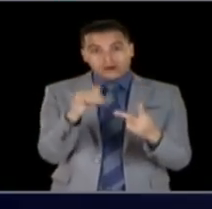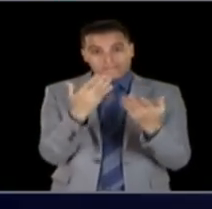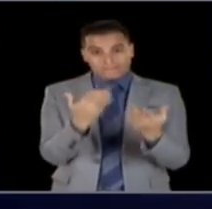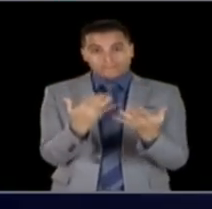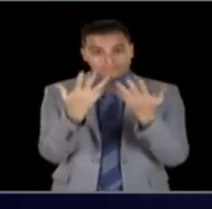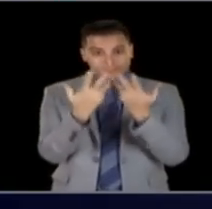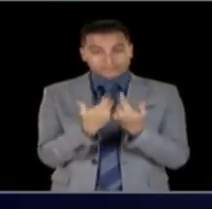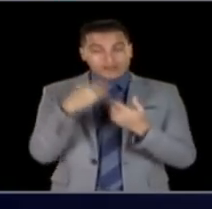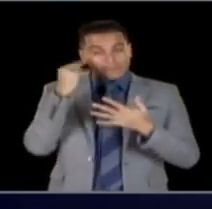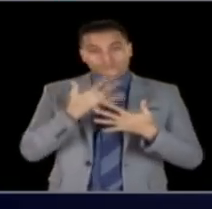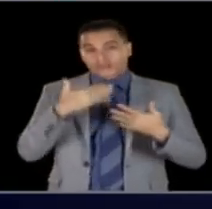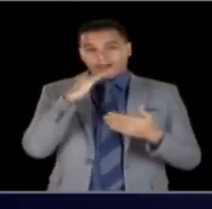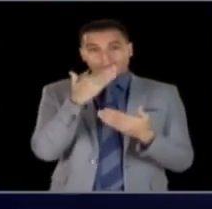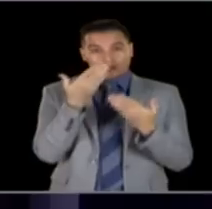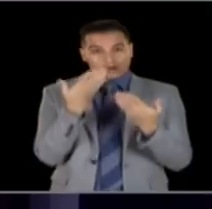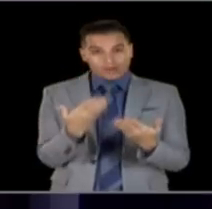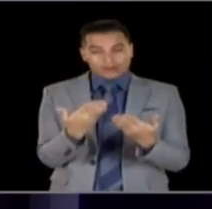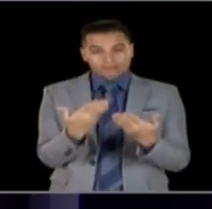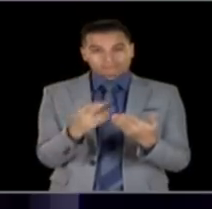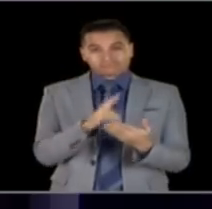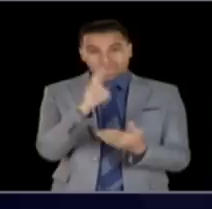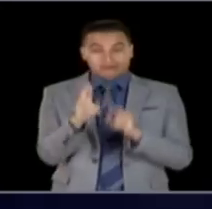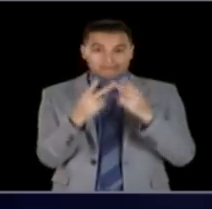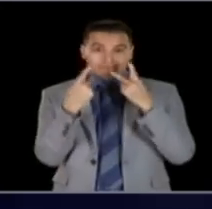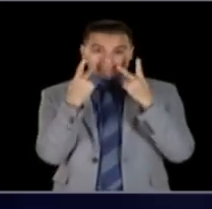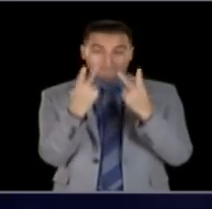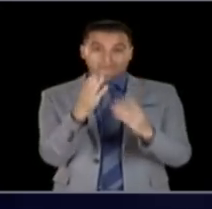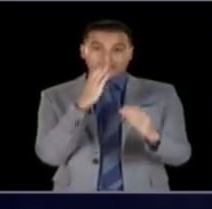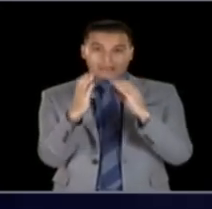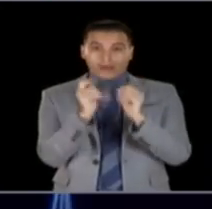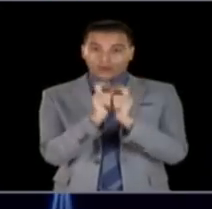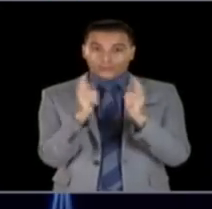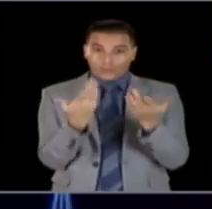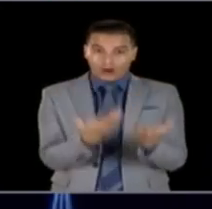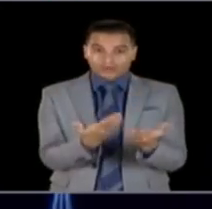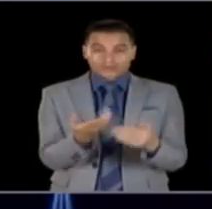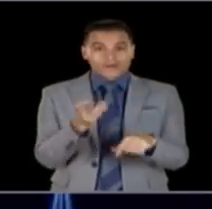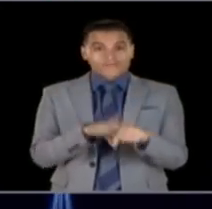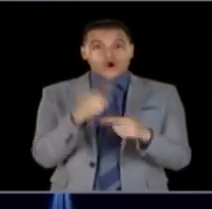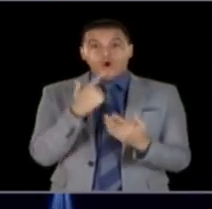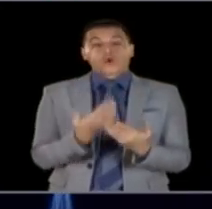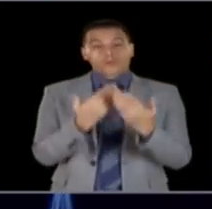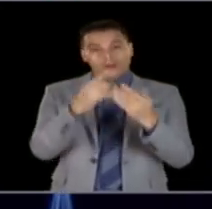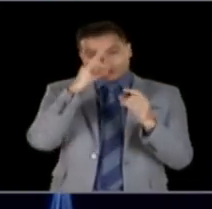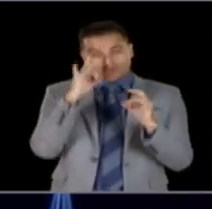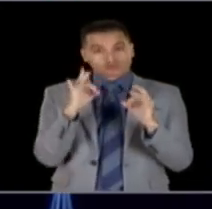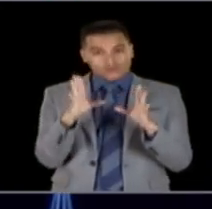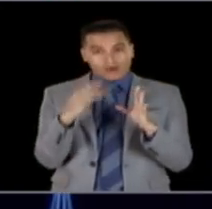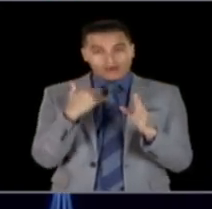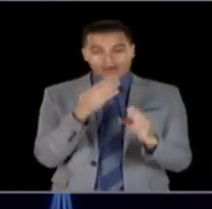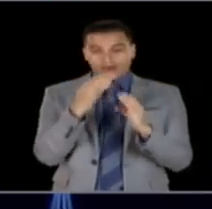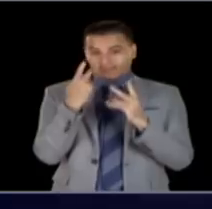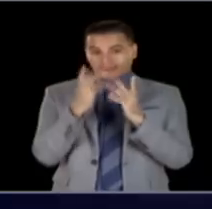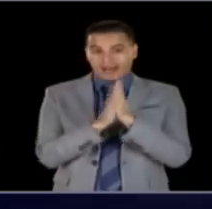تمام الحمد لله. الاسئله معايا الحمد لله، عارف الاجابات كلها. اهلنا طيب. اهلنا طيب. عقبالنا الان خالص. عقبالنا نغيرها مع